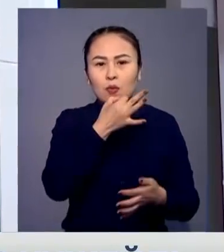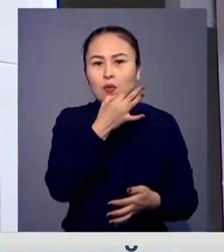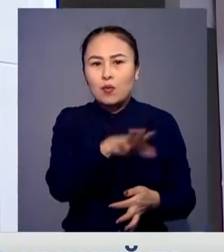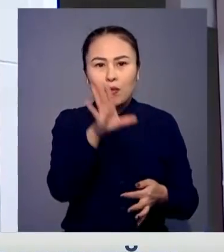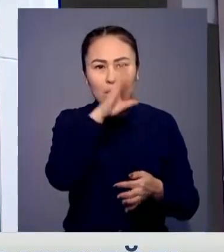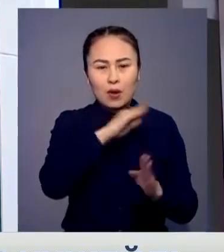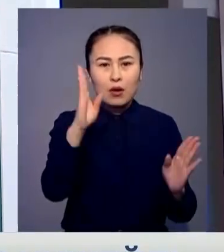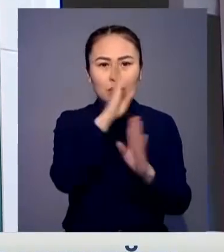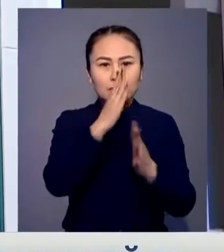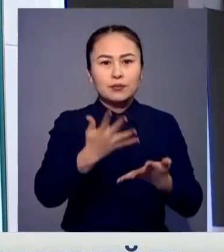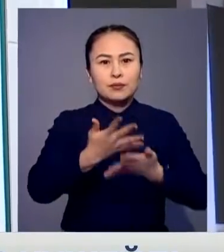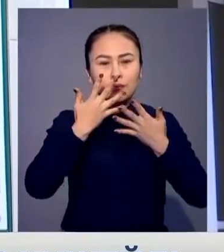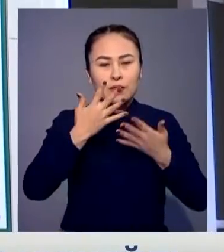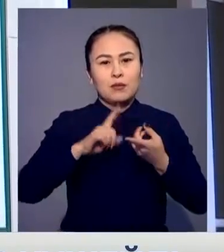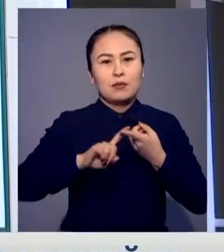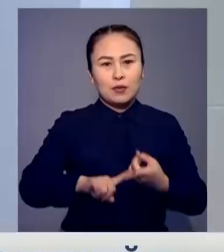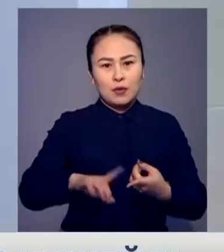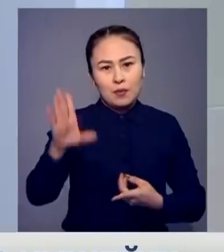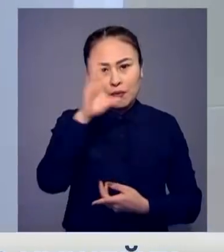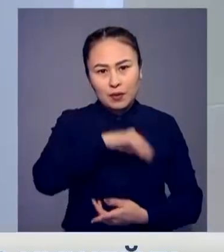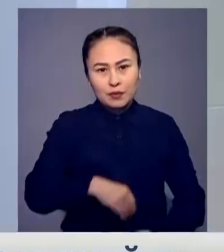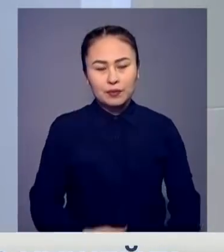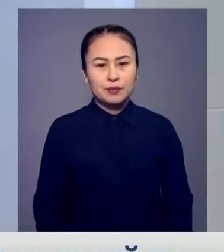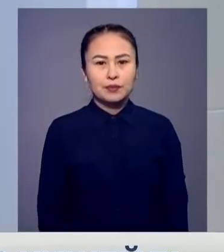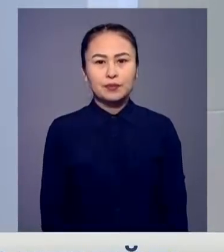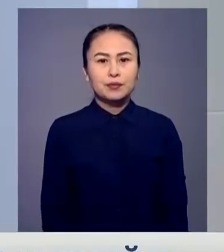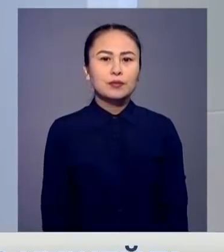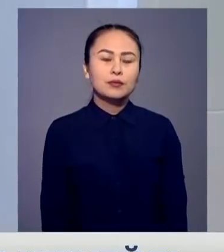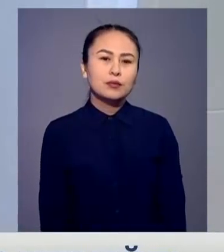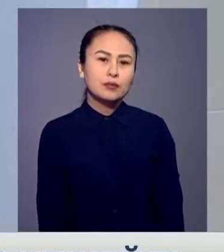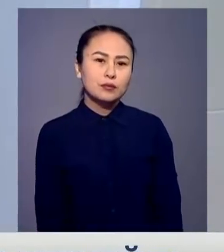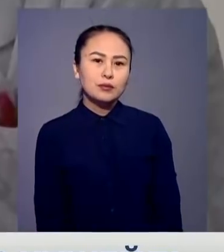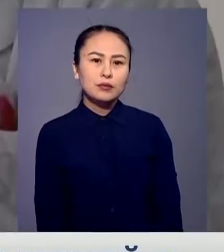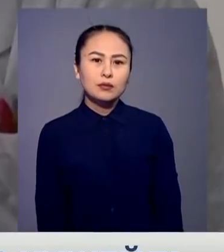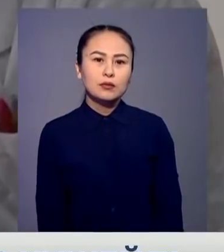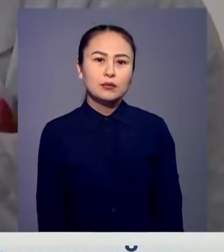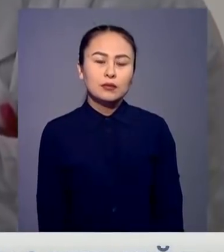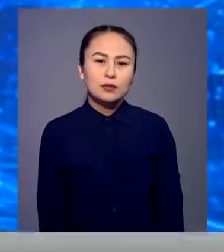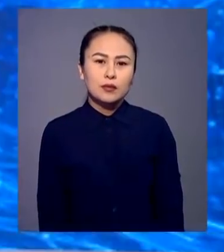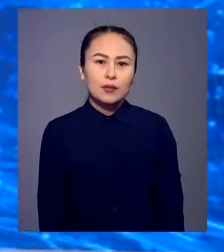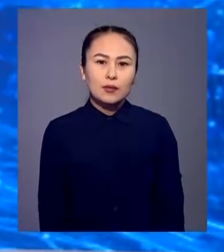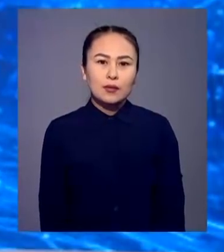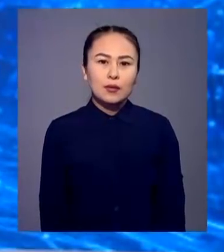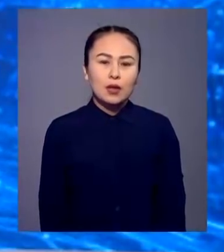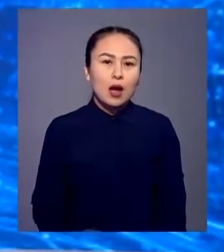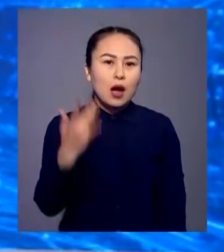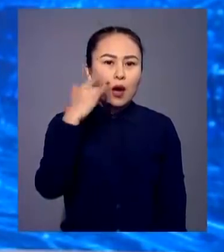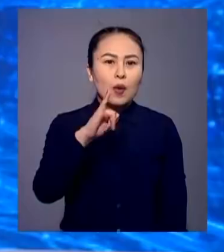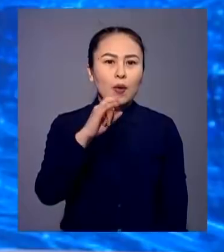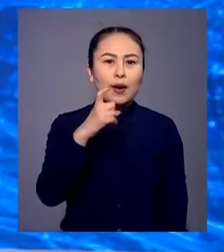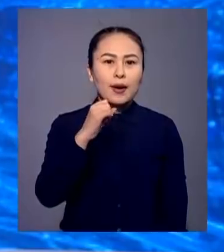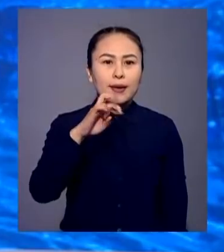да таралуы мүмкін. Ал АКШ тарапы Ухань қаласында пайда